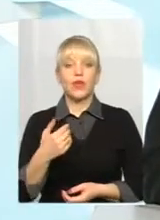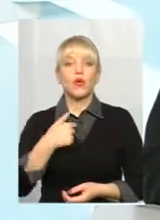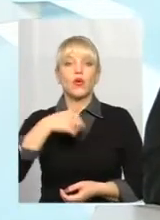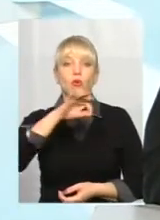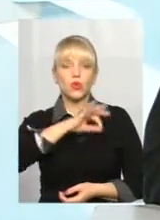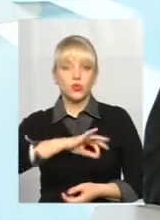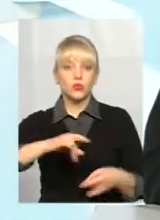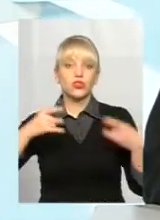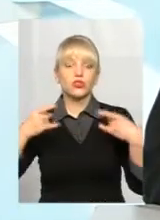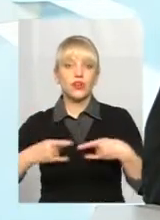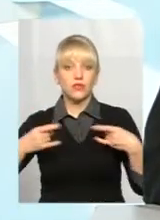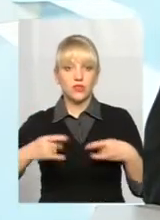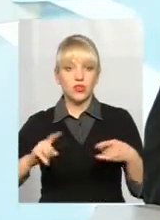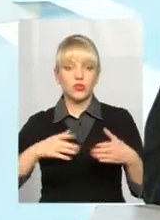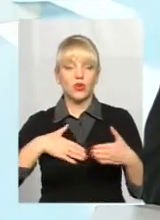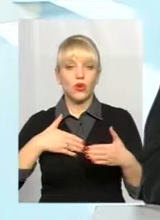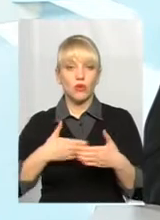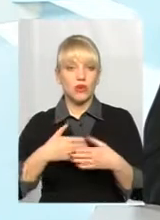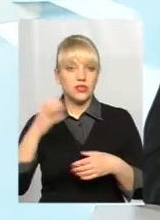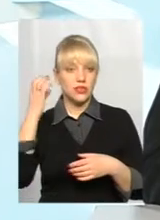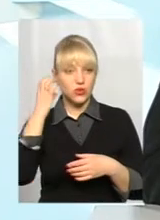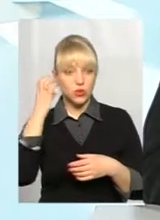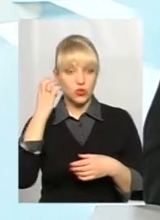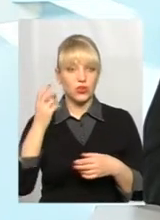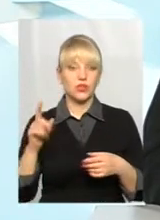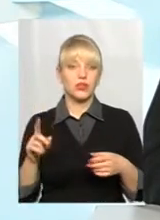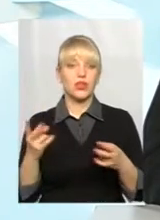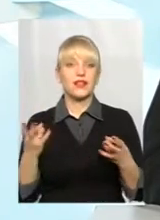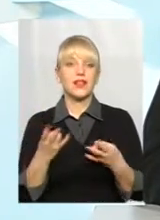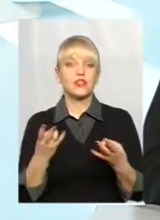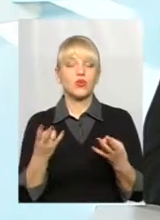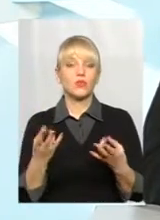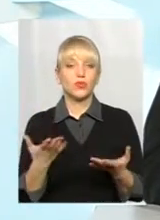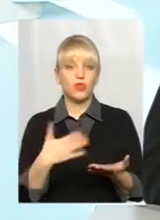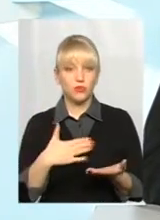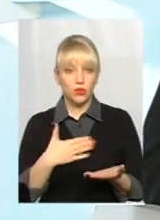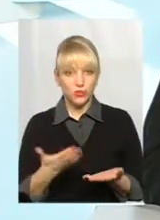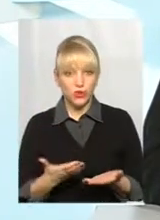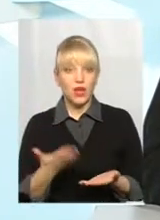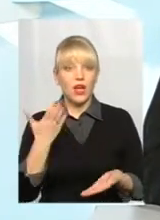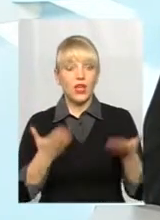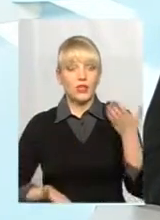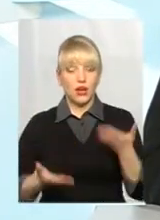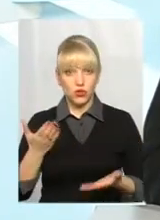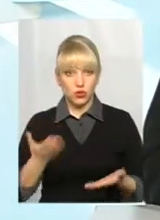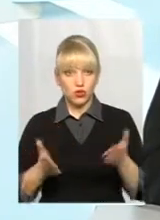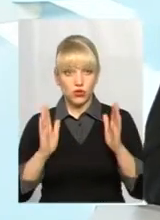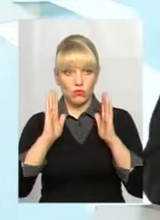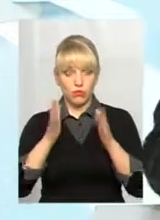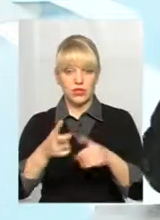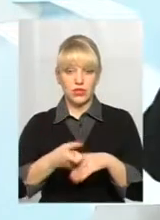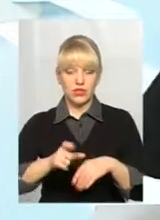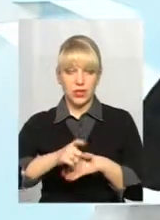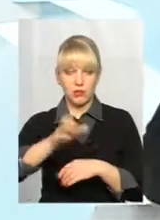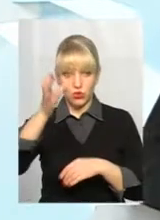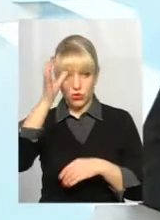скористуючись ефіром, що громадські слухання, для чого вони потрібні? Ви знаєте, якщо буде самий розумний